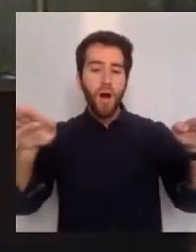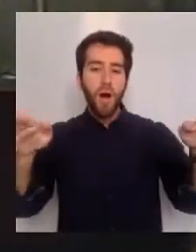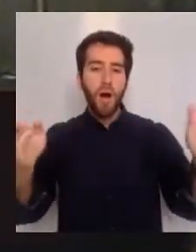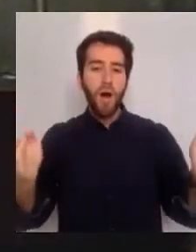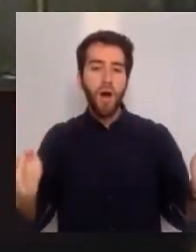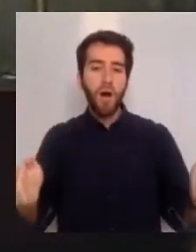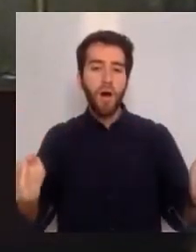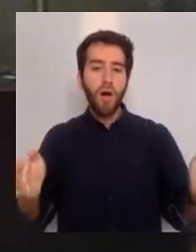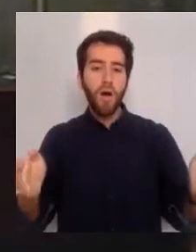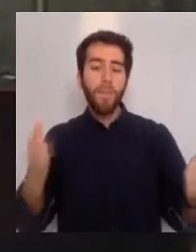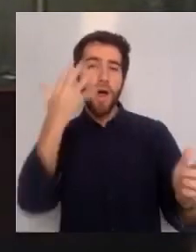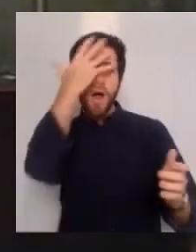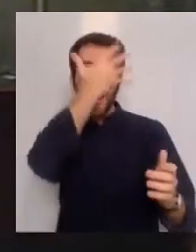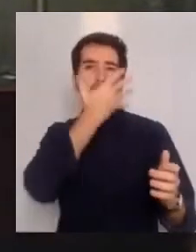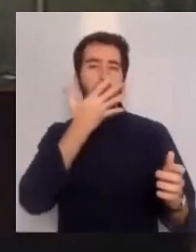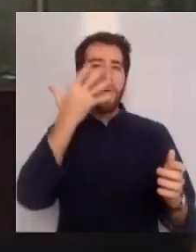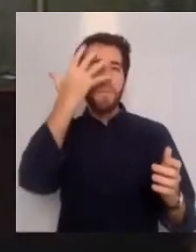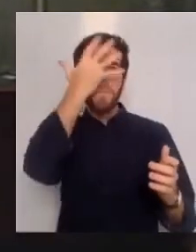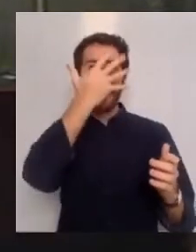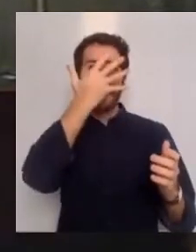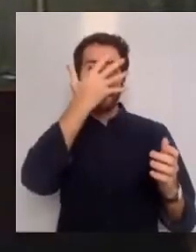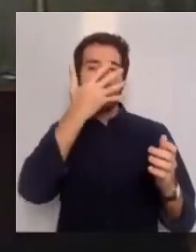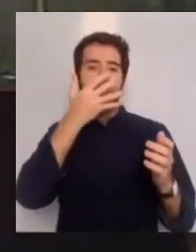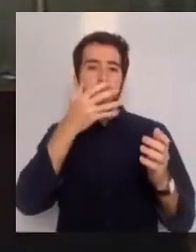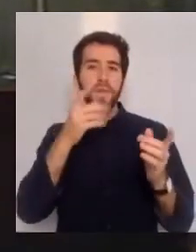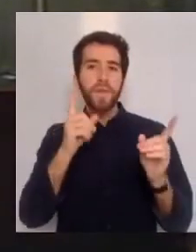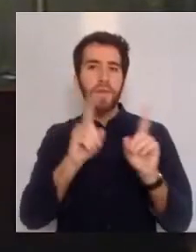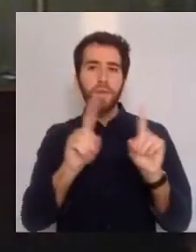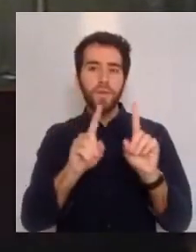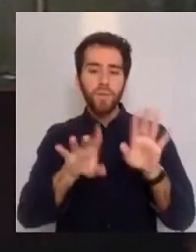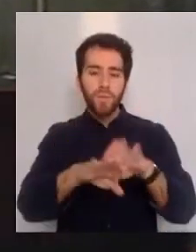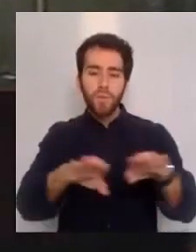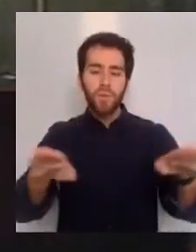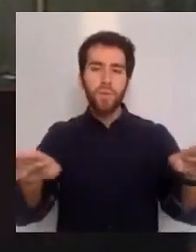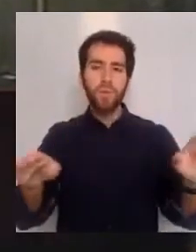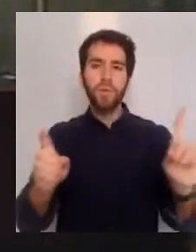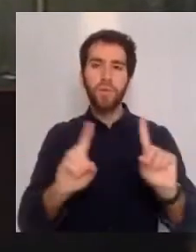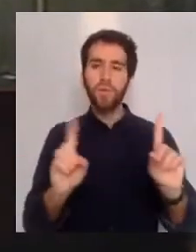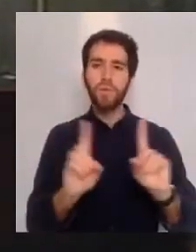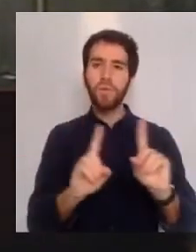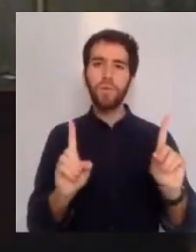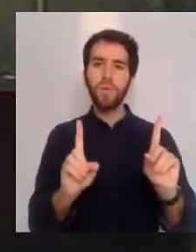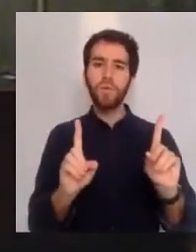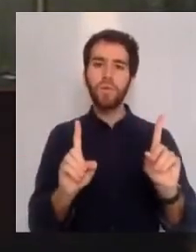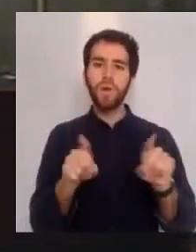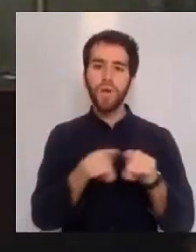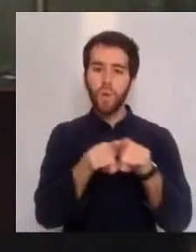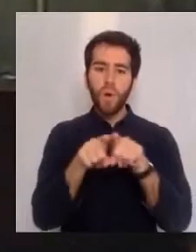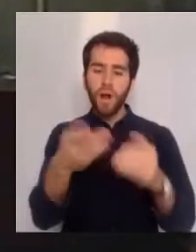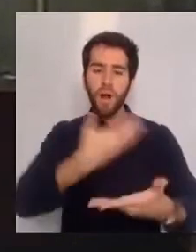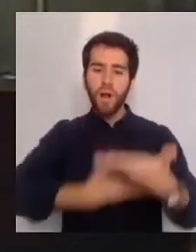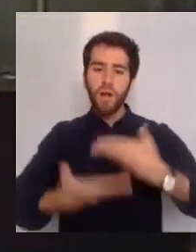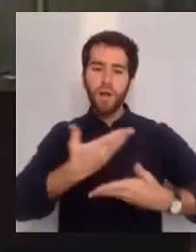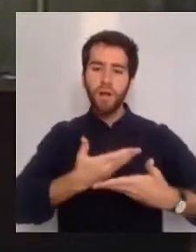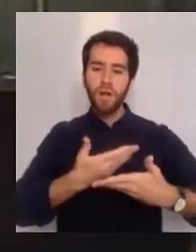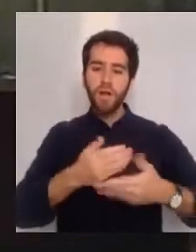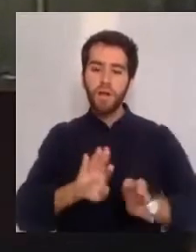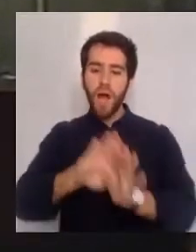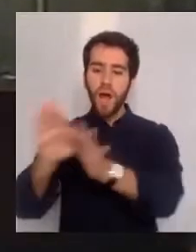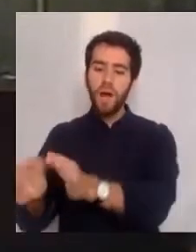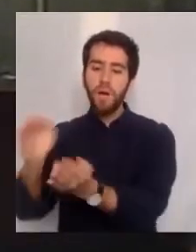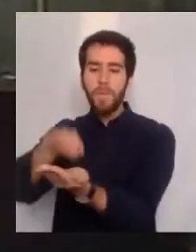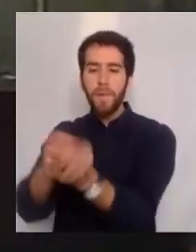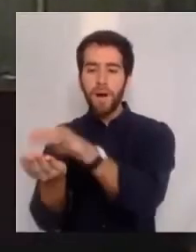el mocador que li havien posat al cap no estava aplanat com el llençol. I deia